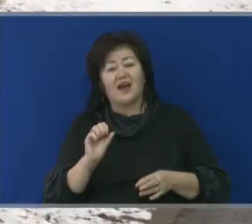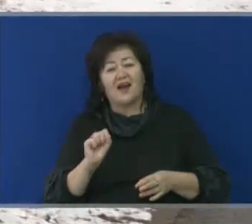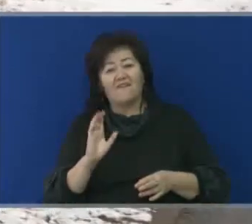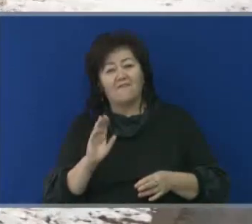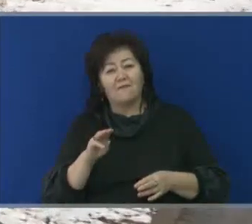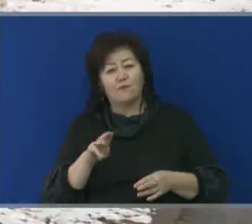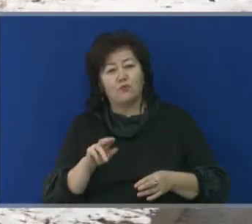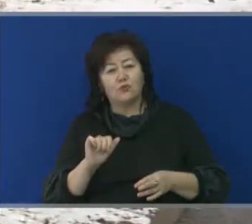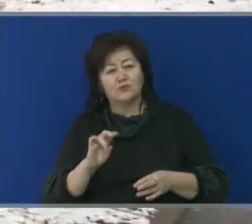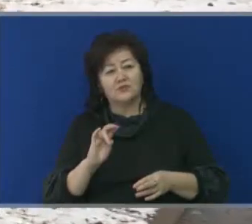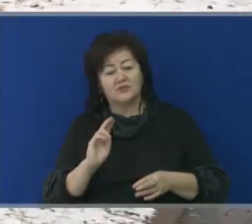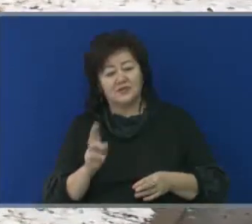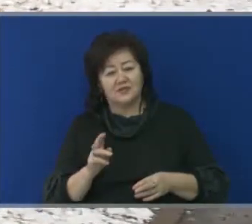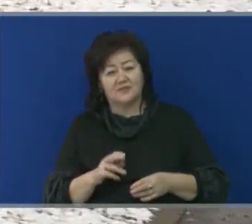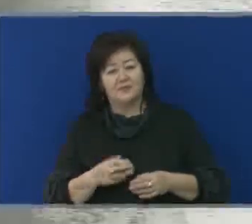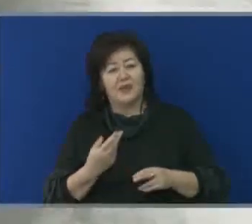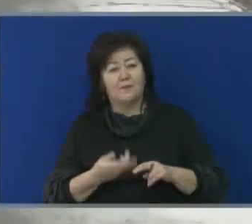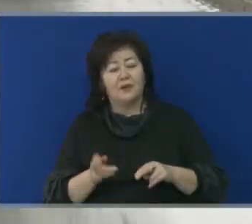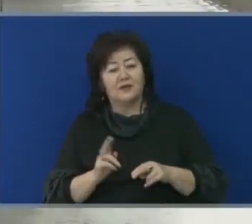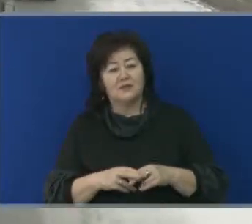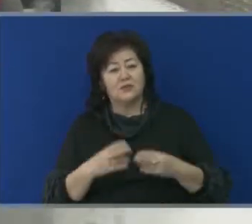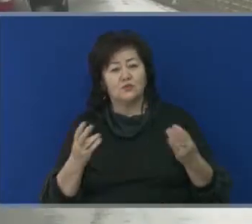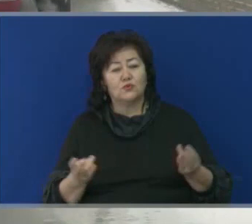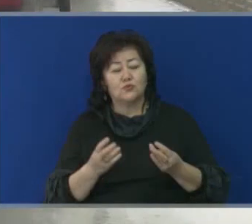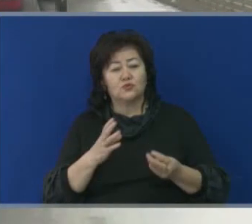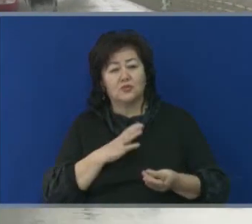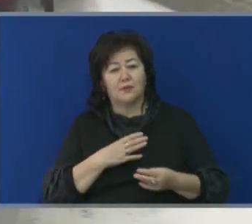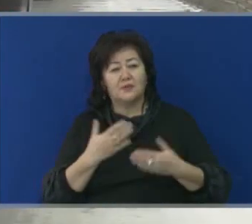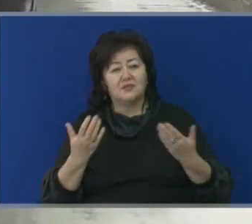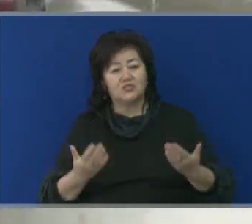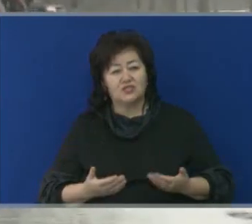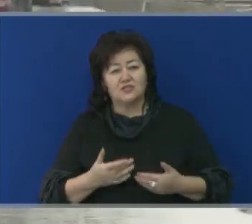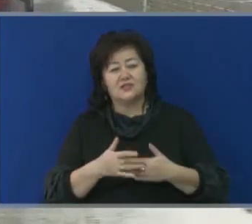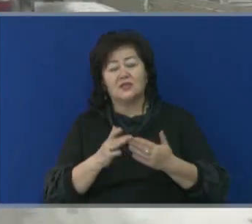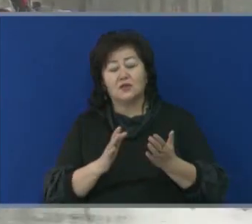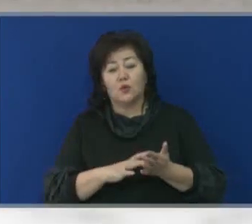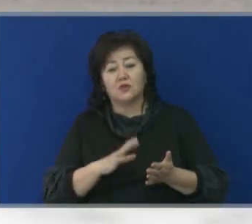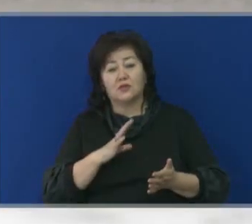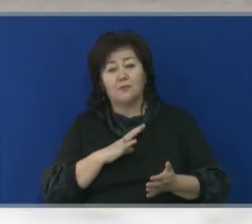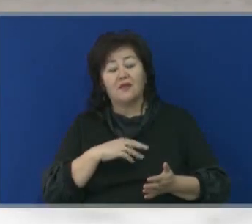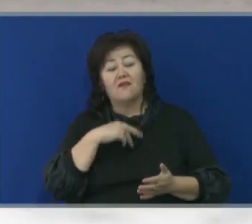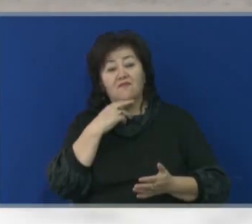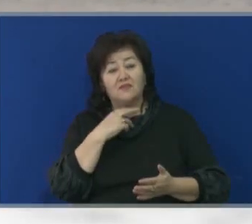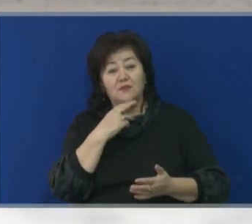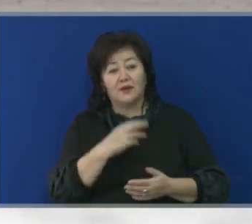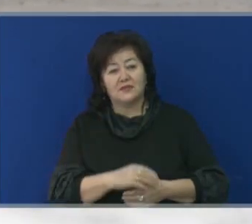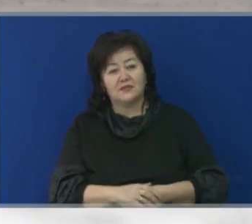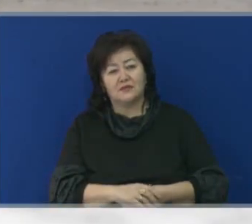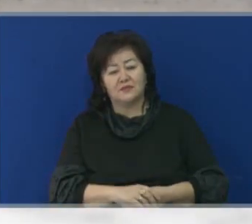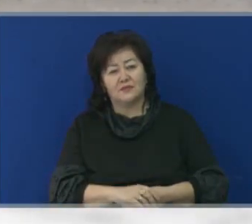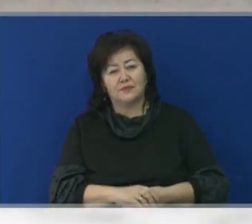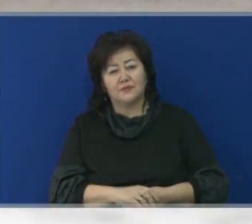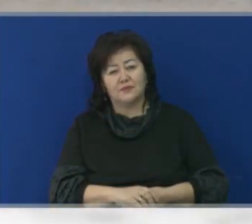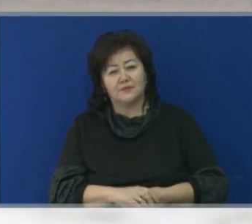неприятных ситуаций на дорогах города. Поэтому просим горожан быть готовыми и максимально внимательными. Ярослав Дюсенбеков, Айдос